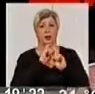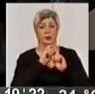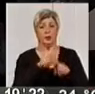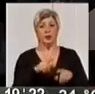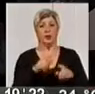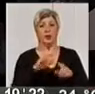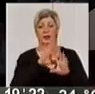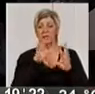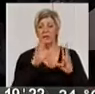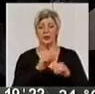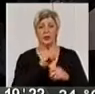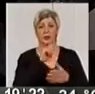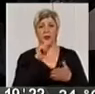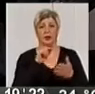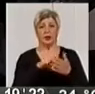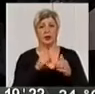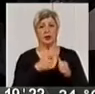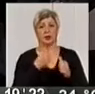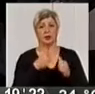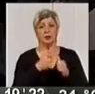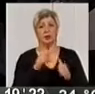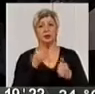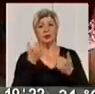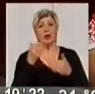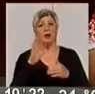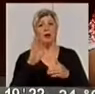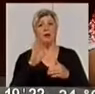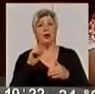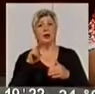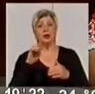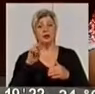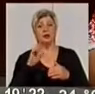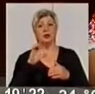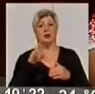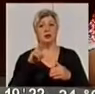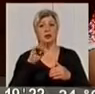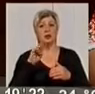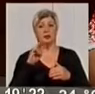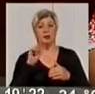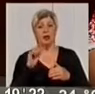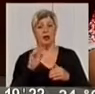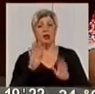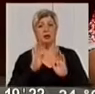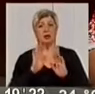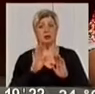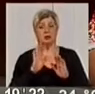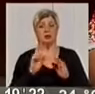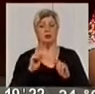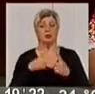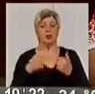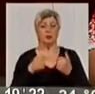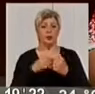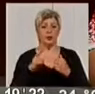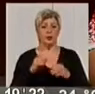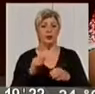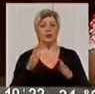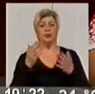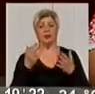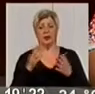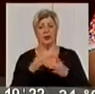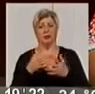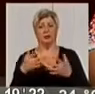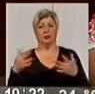фахову людину Валентина Сливна, заступник директора Департаменту соціального захисту населення обласної державної адміністрації. Вітаю вас,